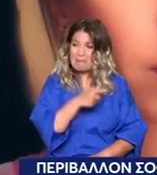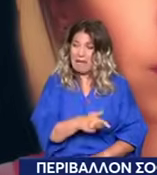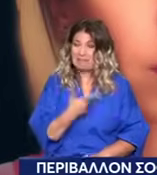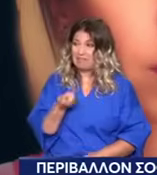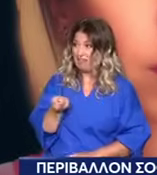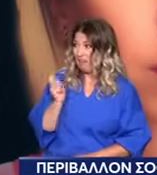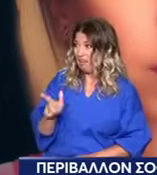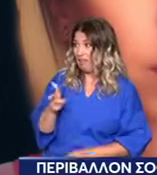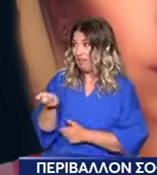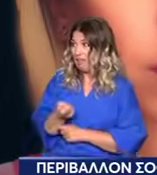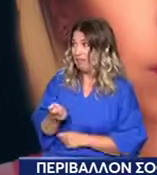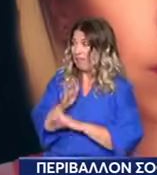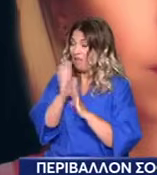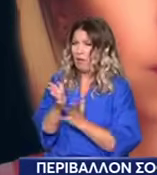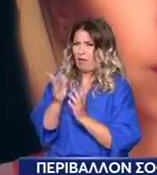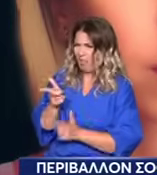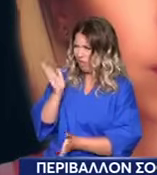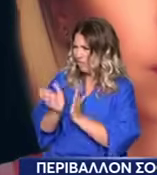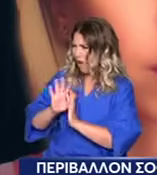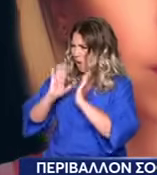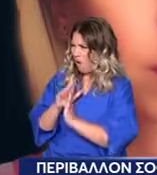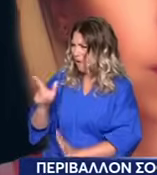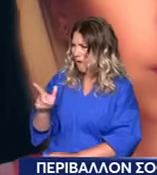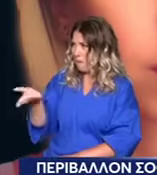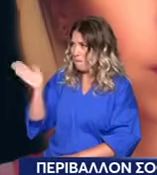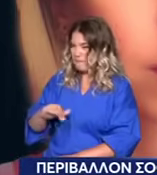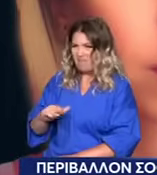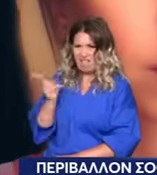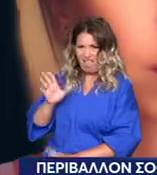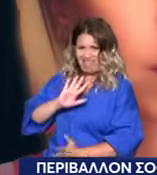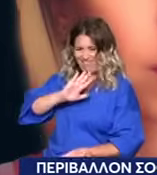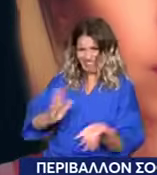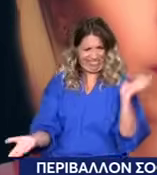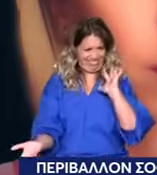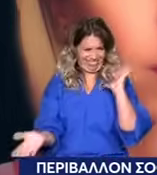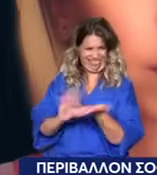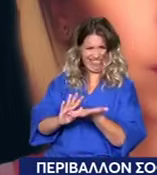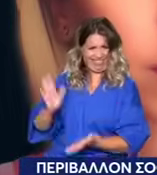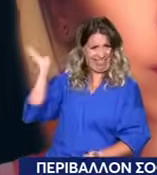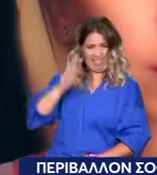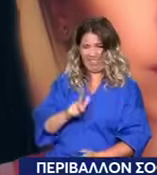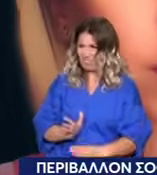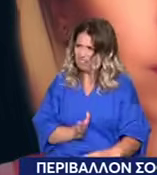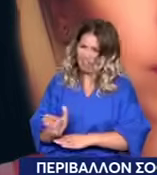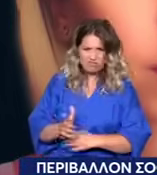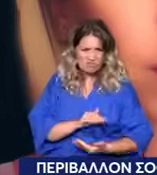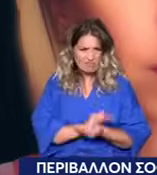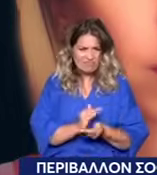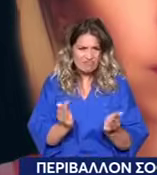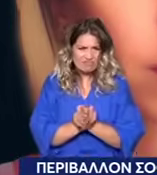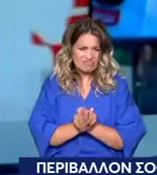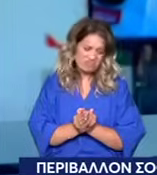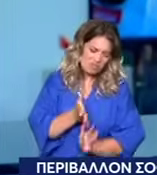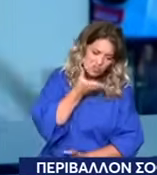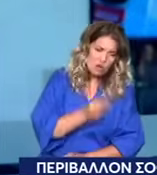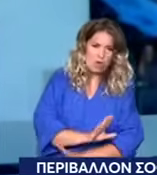που έχει υποστεί αυτό που έχει υποστεί, αφήστε τα ξεκατηνιάσματα. Τα κατάχματα τα μεταφράζει σε ξεκατηνιάσματα ο